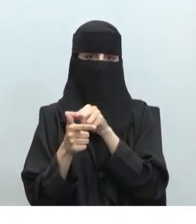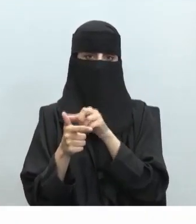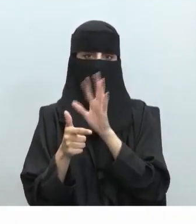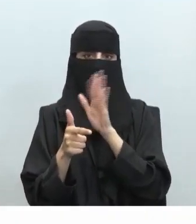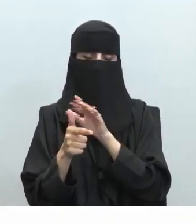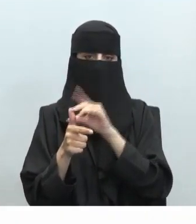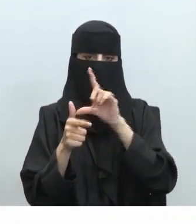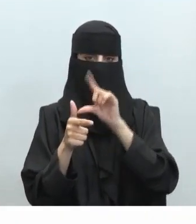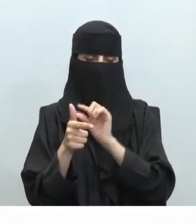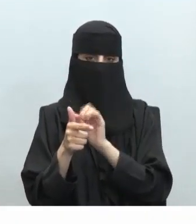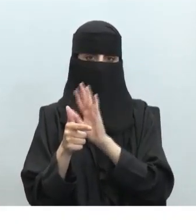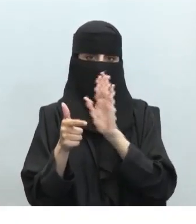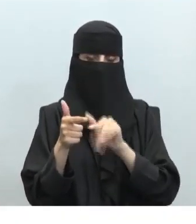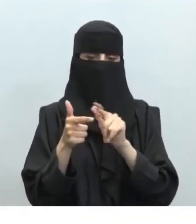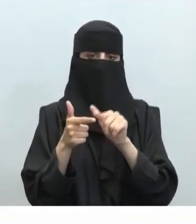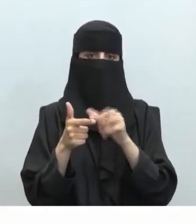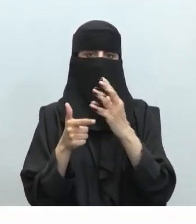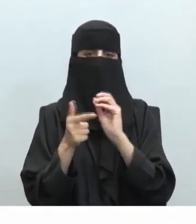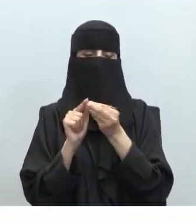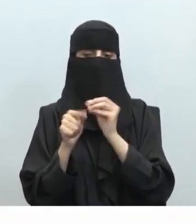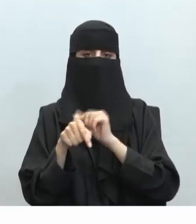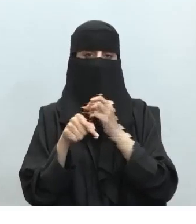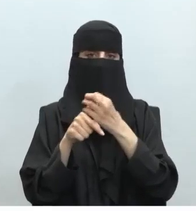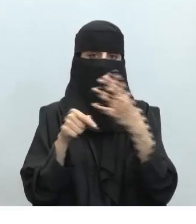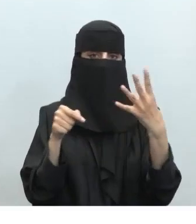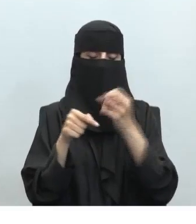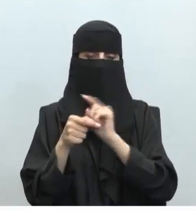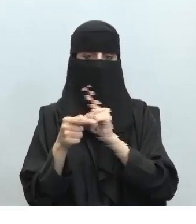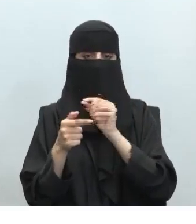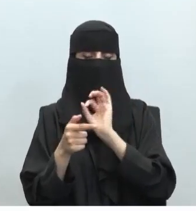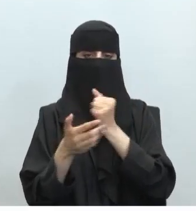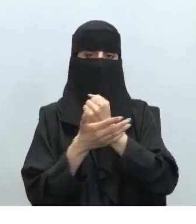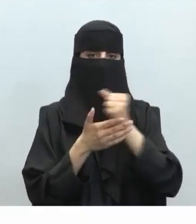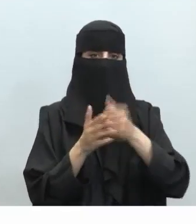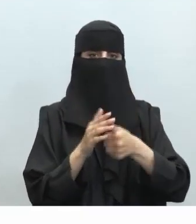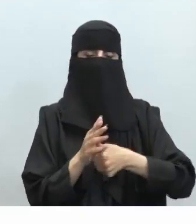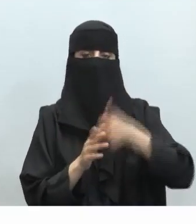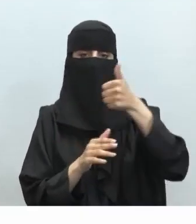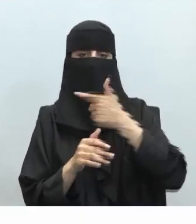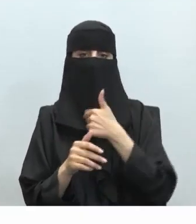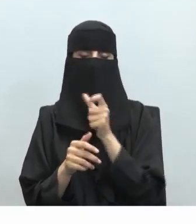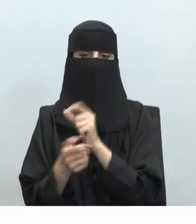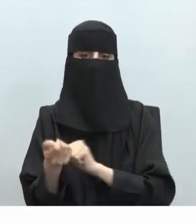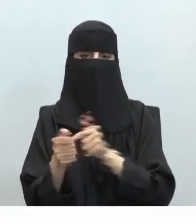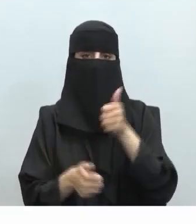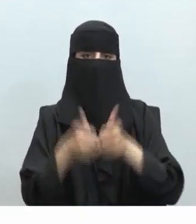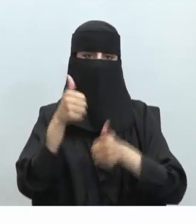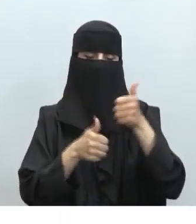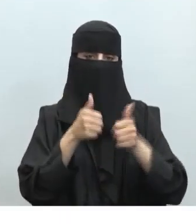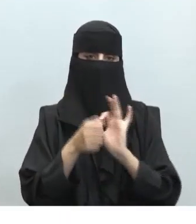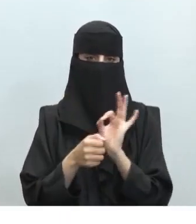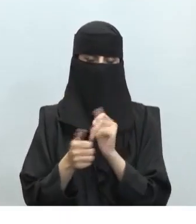هذا الجين فهذا الجين عندما يتواجد سوف يخفي عمل بي كابيتال تماما وسوف تظهر هذه الكلاب بهذه